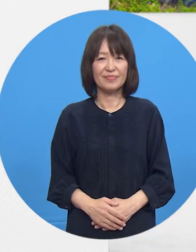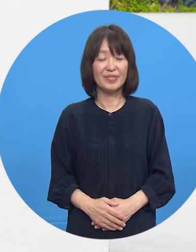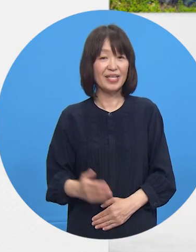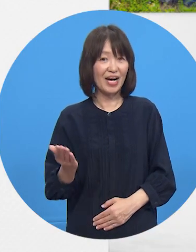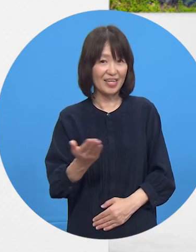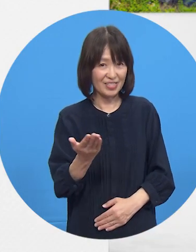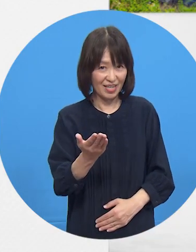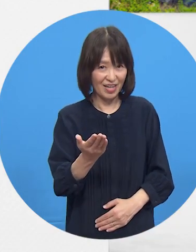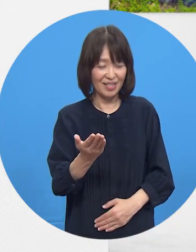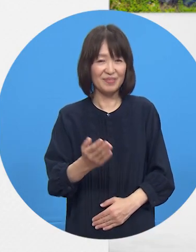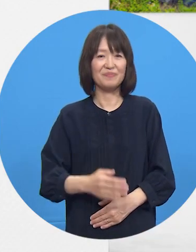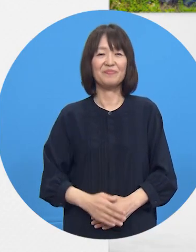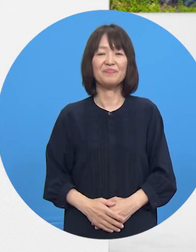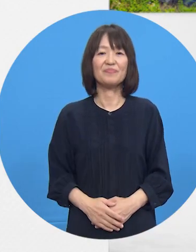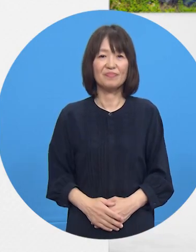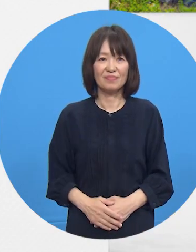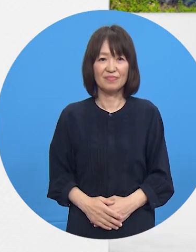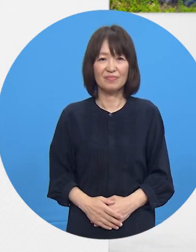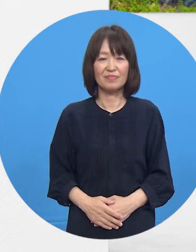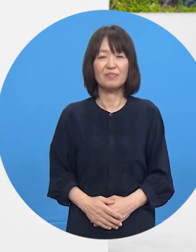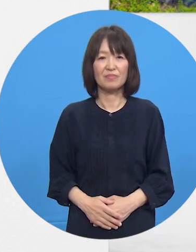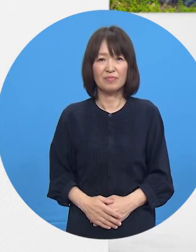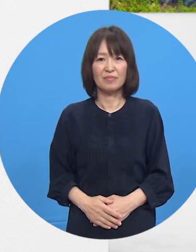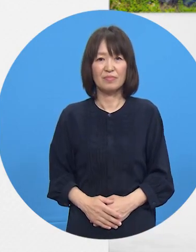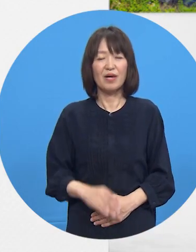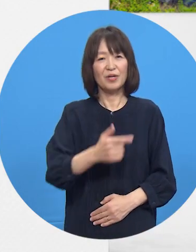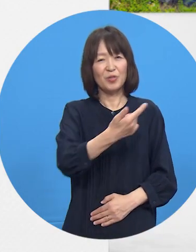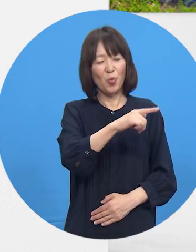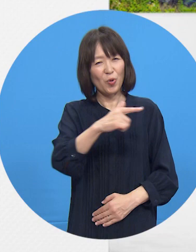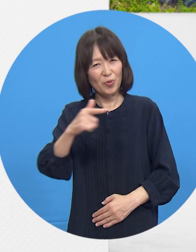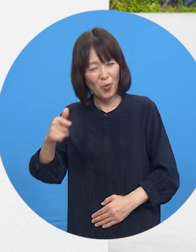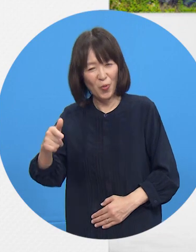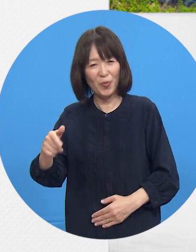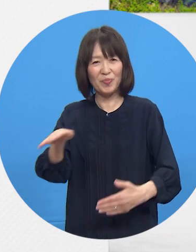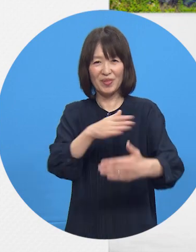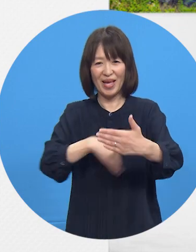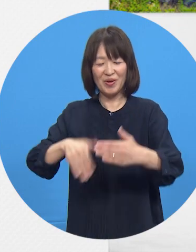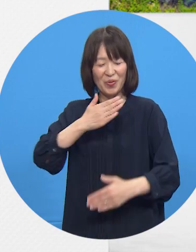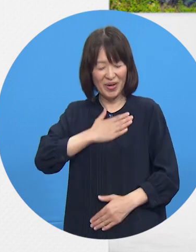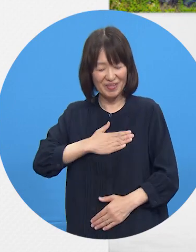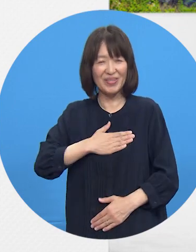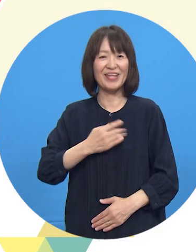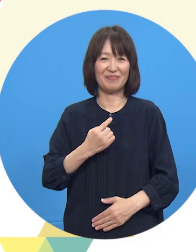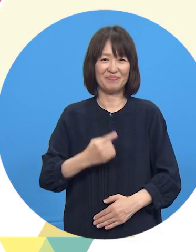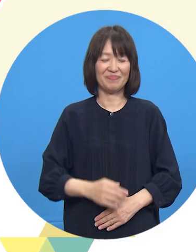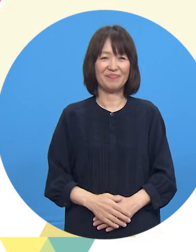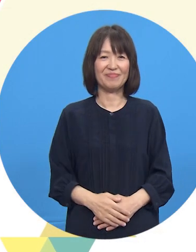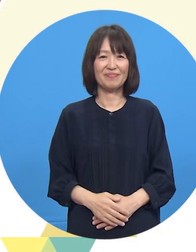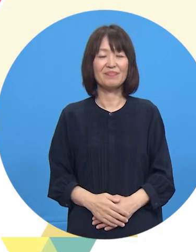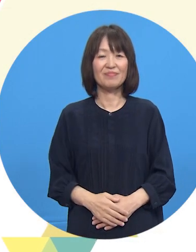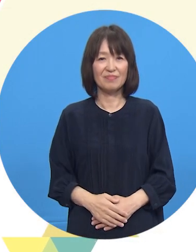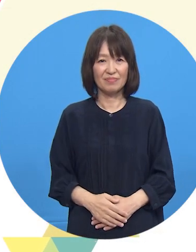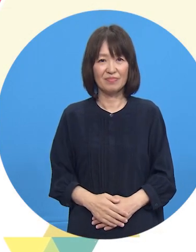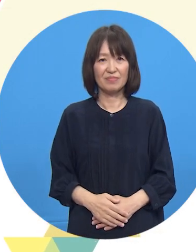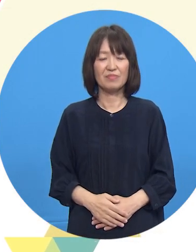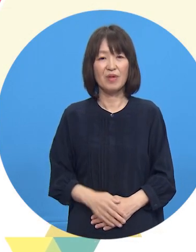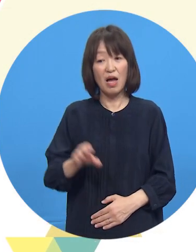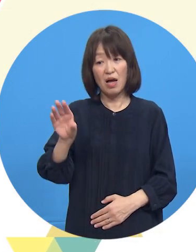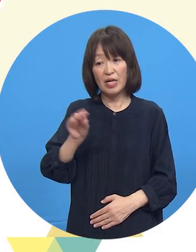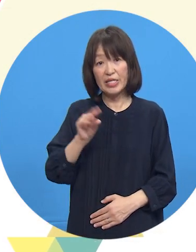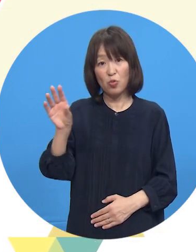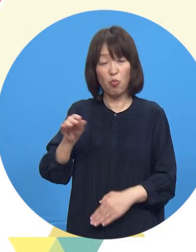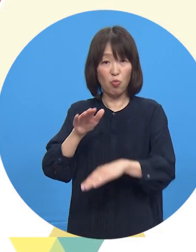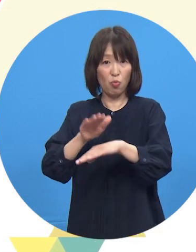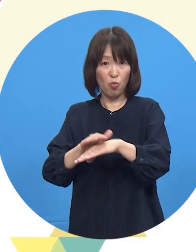いかがでしたか？ルナテラスについて様々なことが分かりました。ルナテラスの利用方